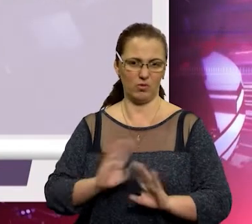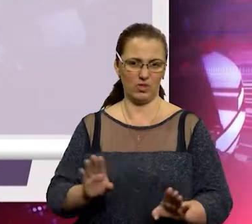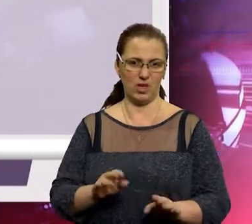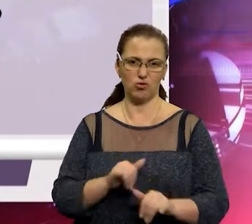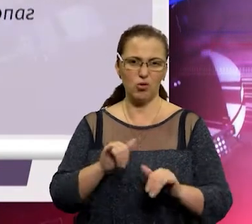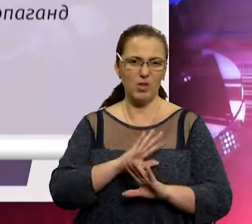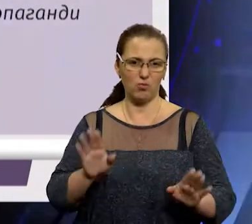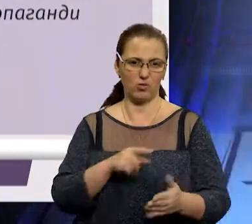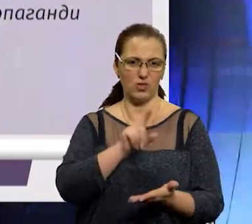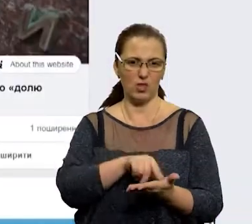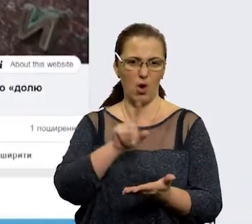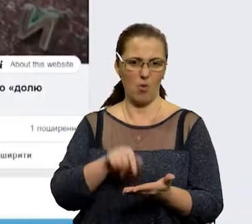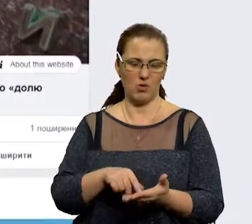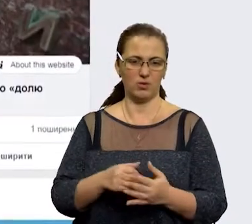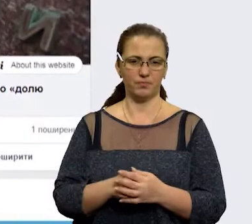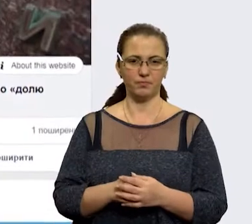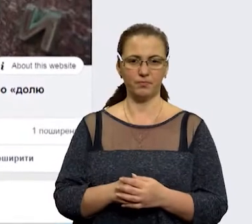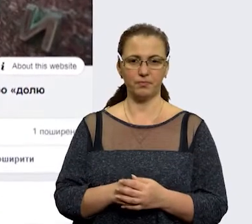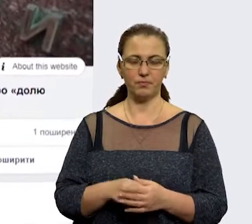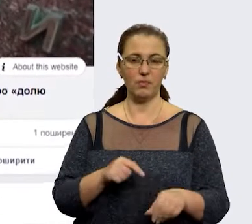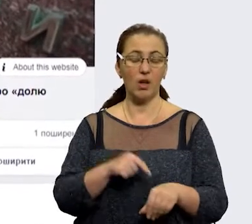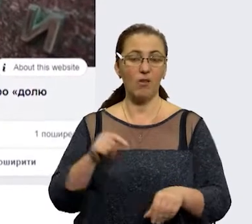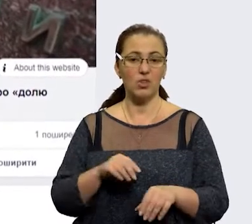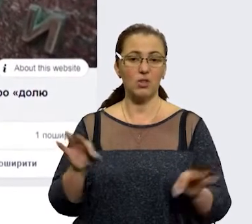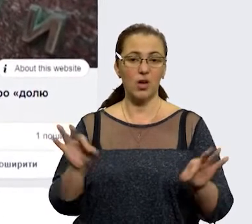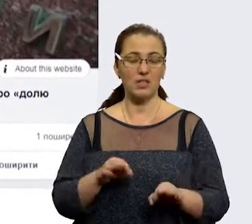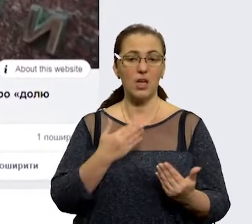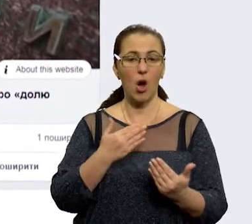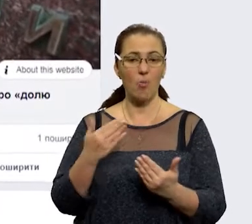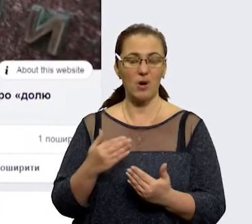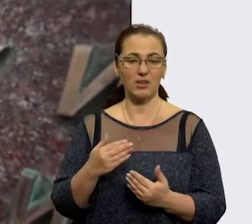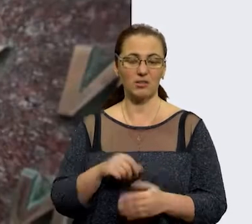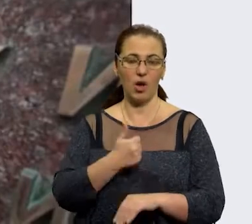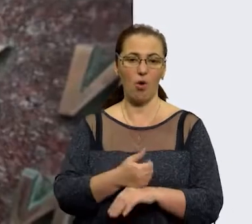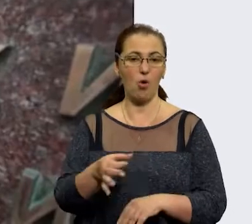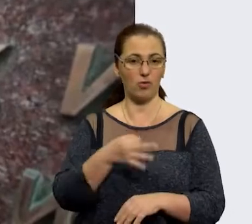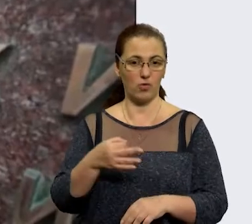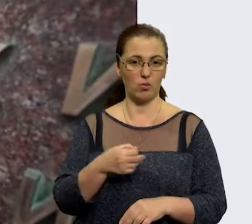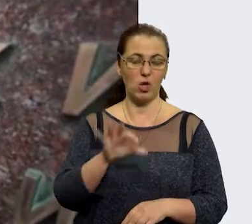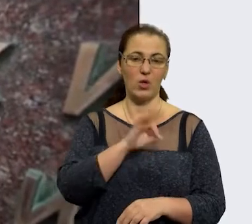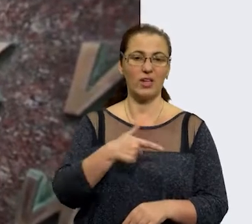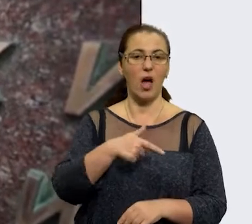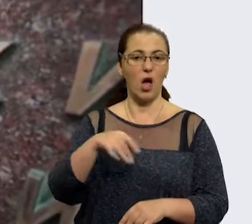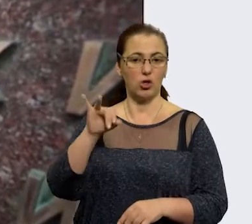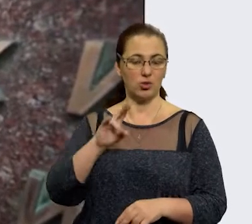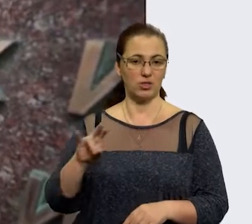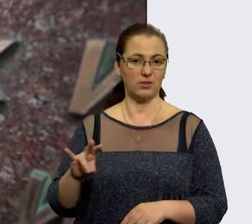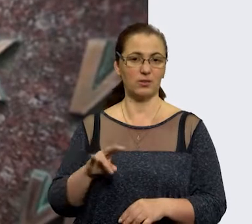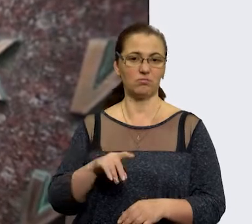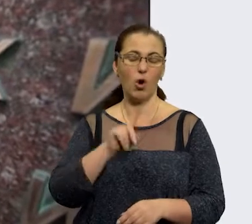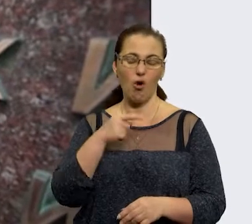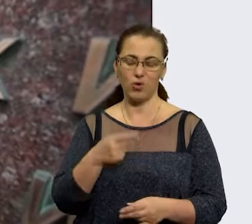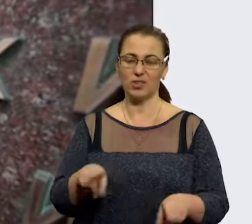є очевидним елементом ворожої пропаганди. Відреагували на соціологічне опитування і очільники області. Зокрема, Олександр Ганучин наголошує, таку